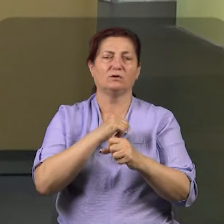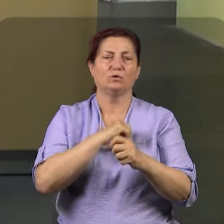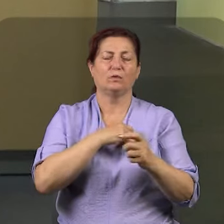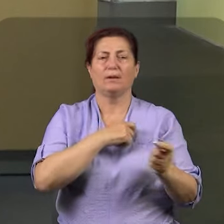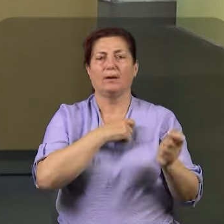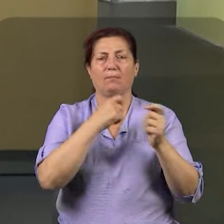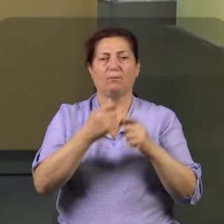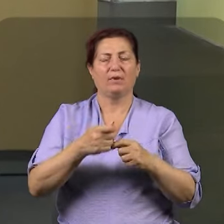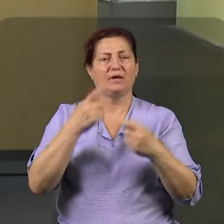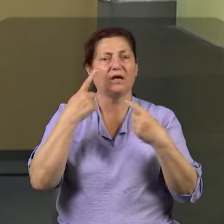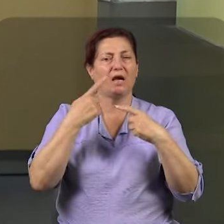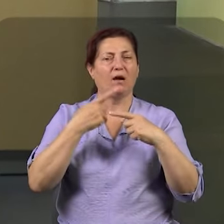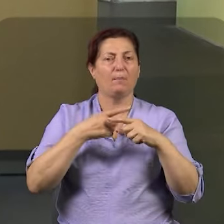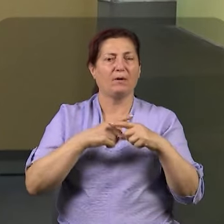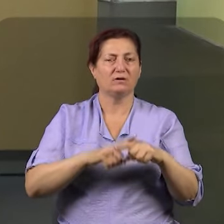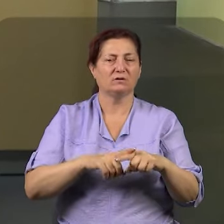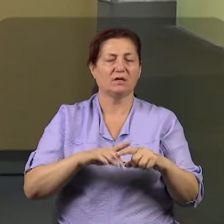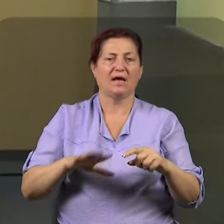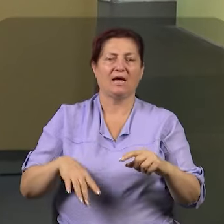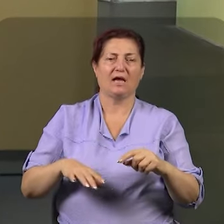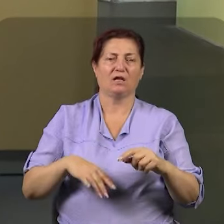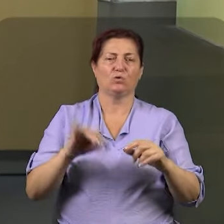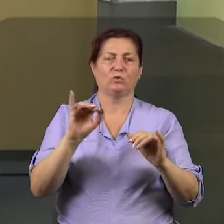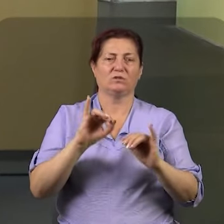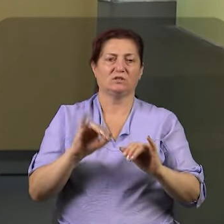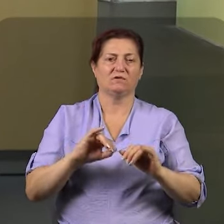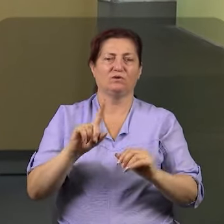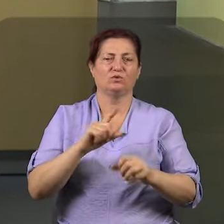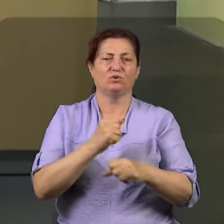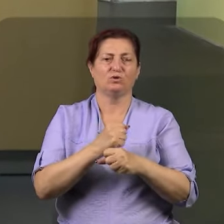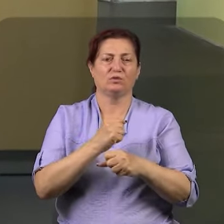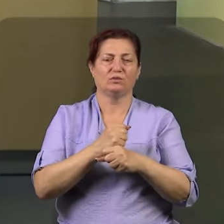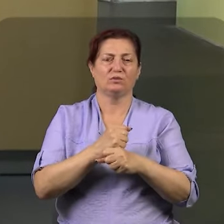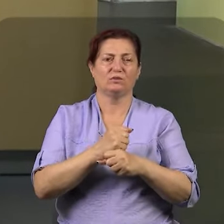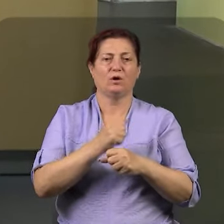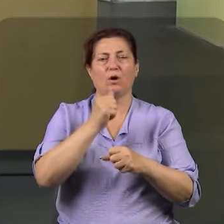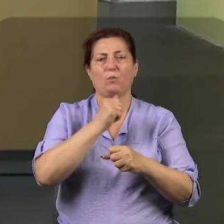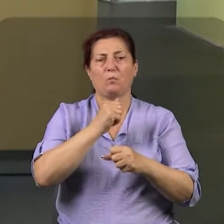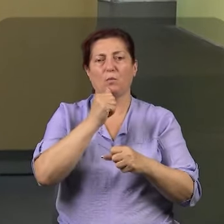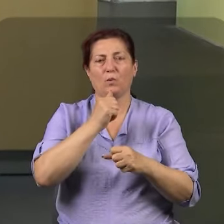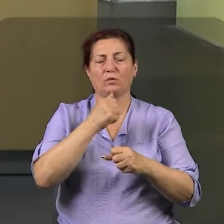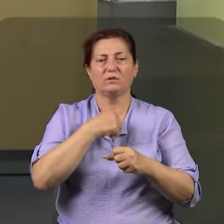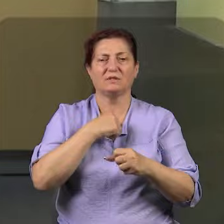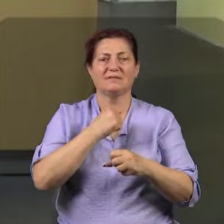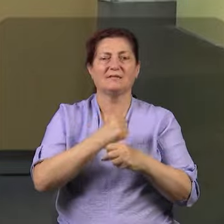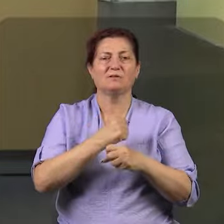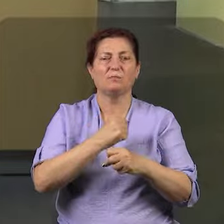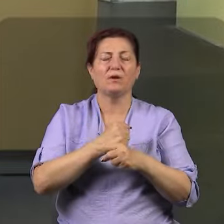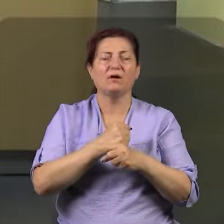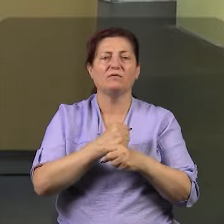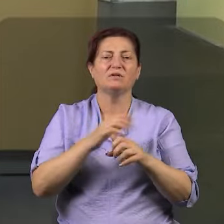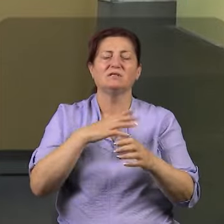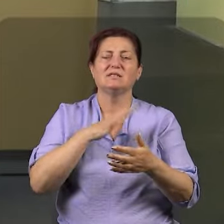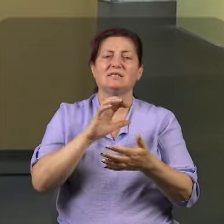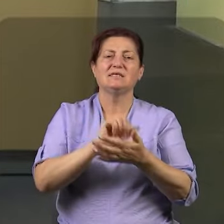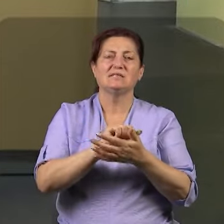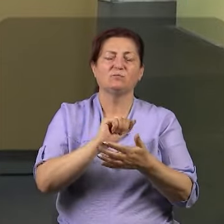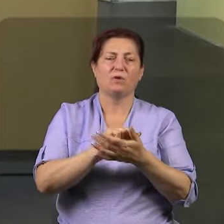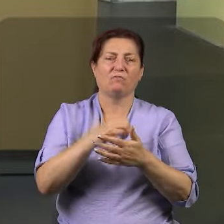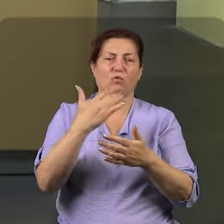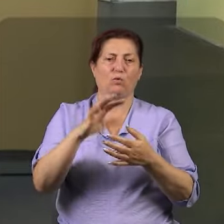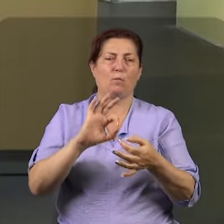500-ում համալսարան, հետո կձևավորենք ինչ ենք անում, բայց փոխանակ զբաղվենք նույնիսկ, լավ, ենթադրենք մի փոքր ասել ենք, բայց փոխանակ զբաղվենք այդ